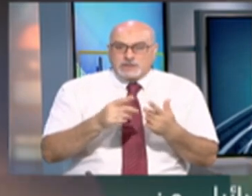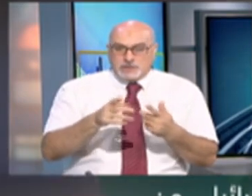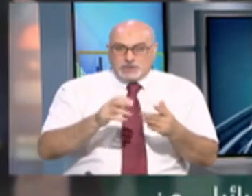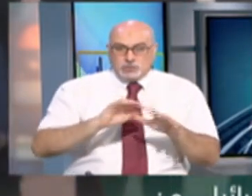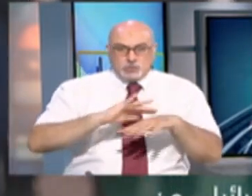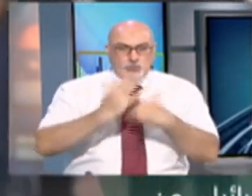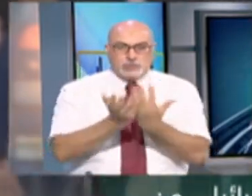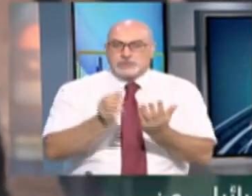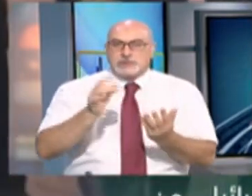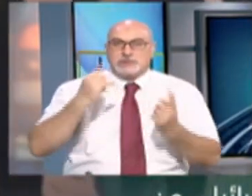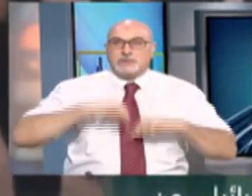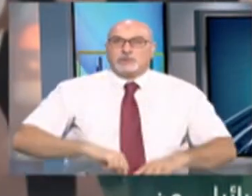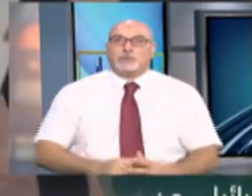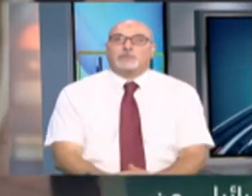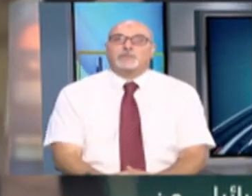بأكمله.